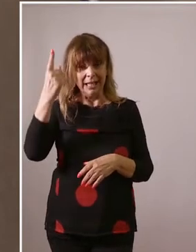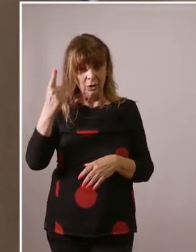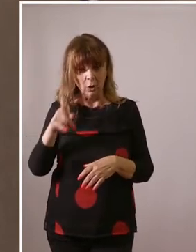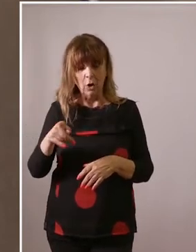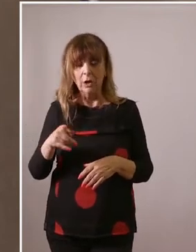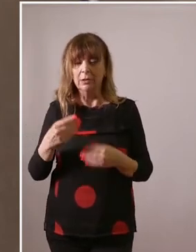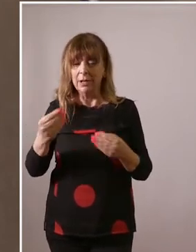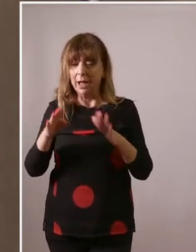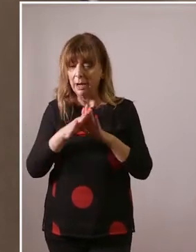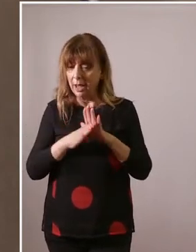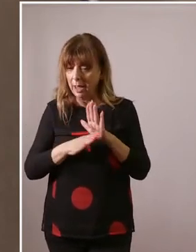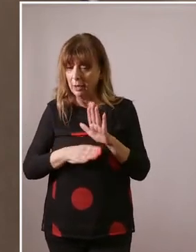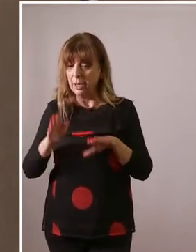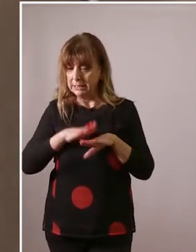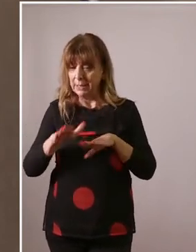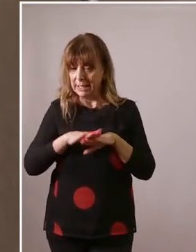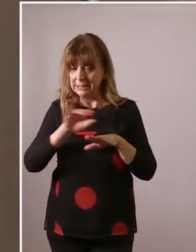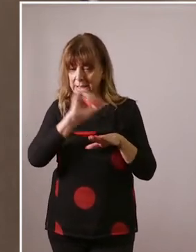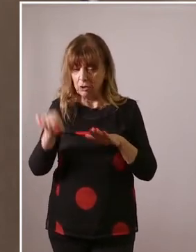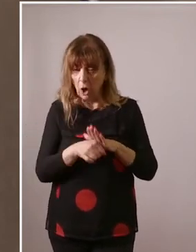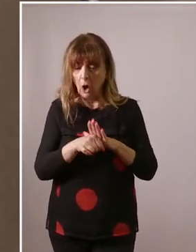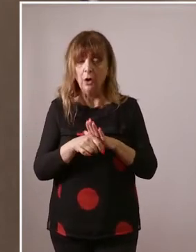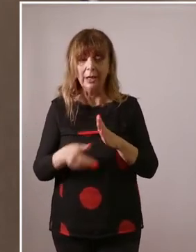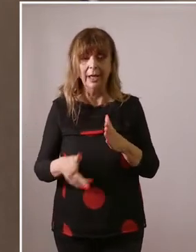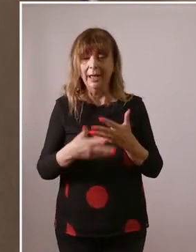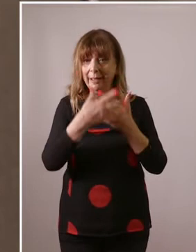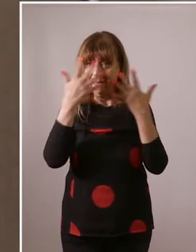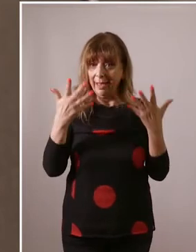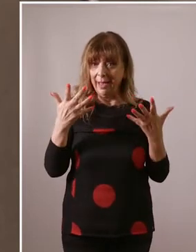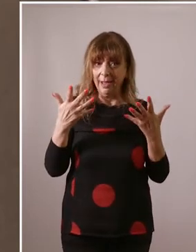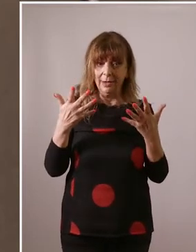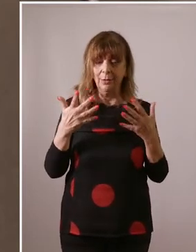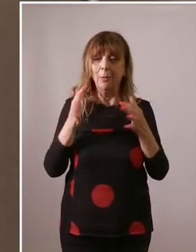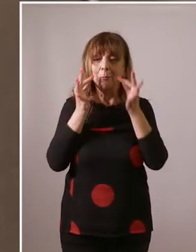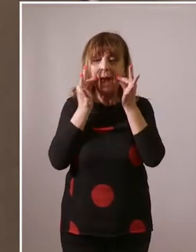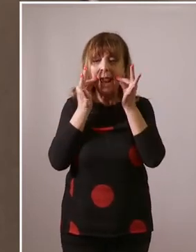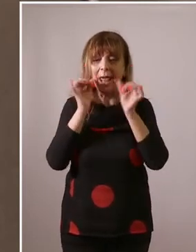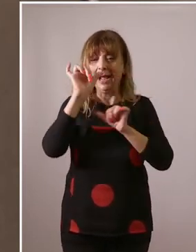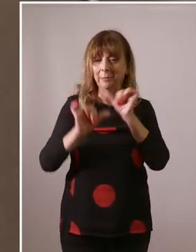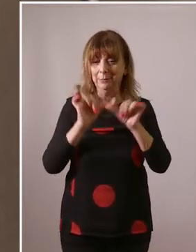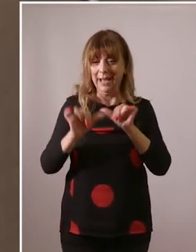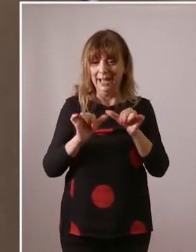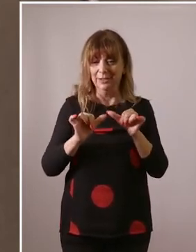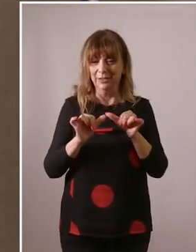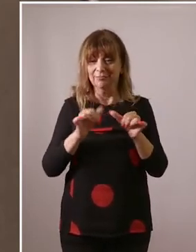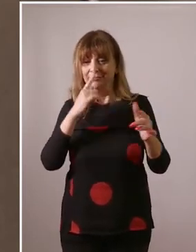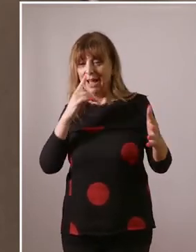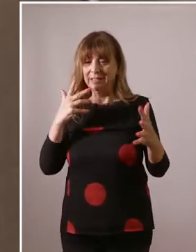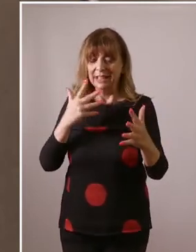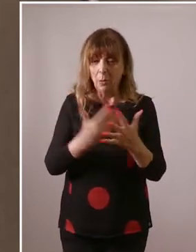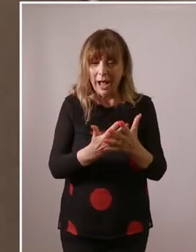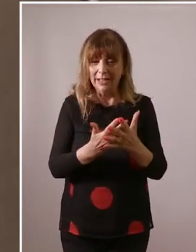regola le diverse esperienze storiche è chiaro che ha cambiato pelle che s'è adeguato che